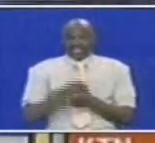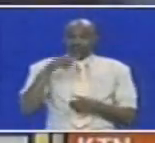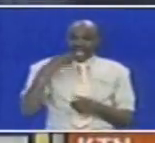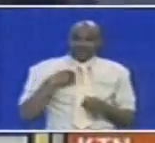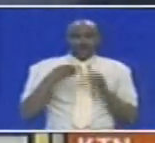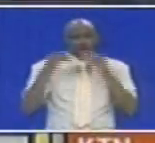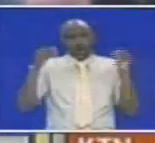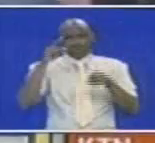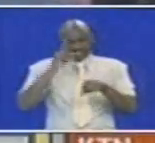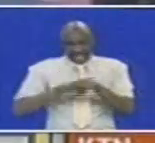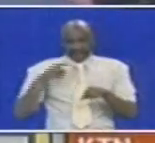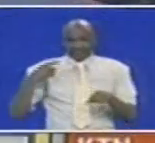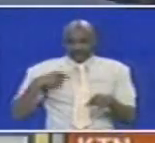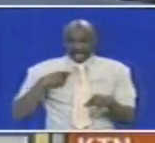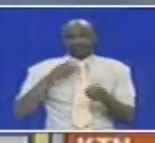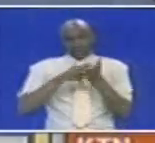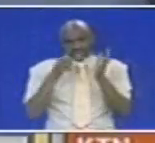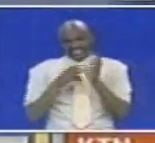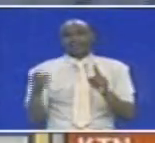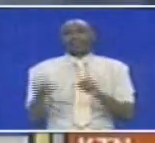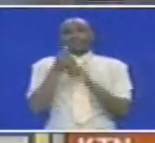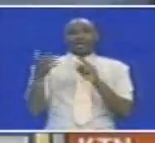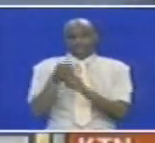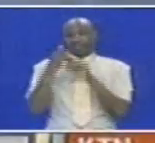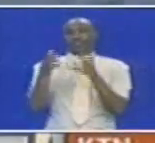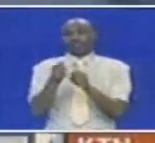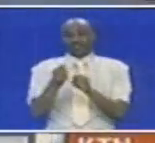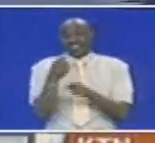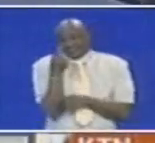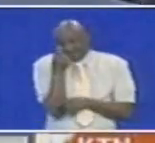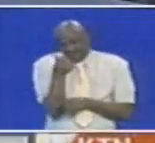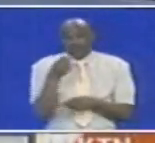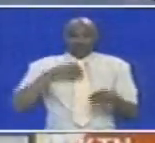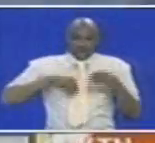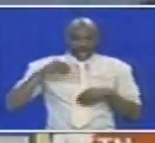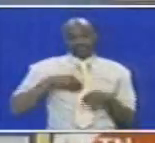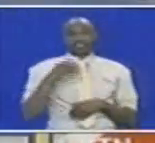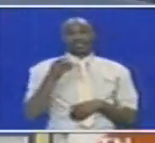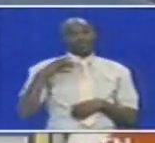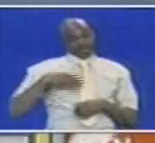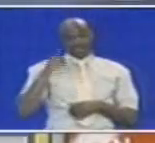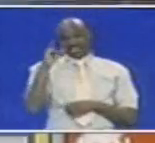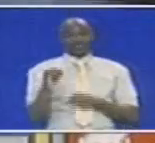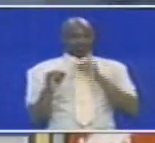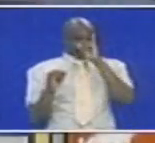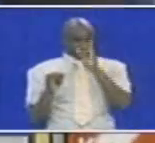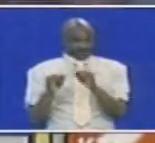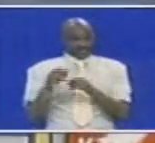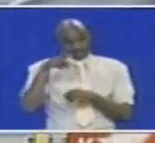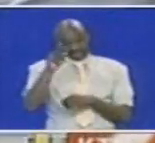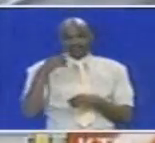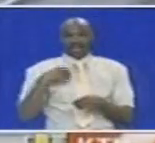has been hijacked by a few corrupt individuals who run